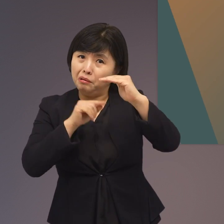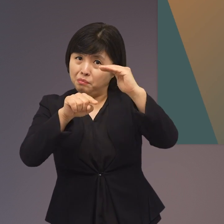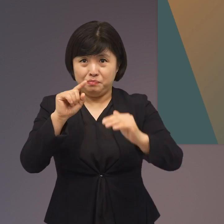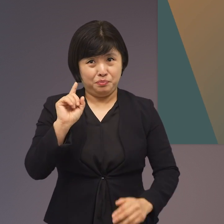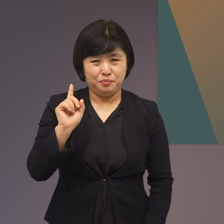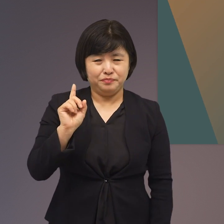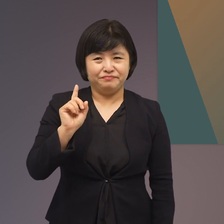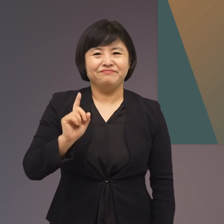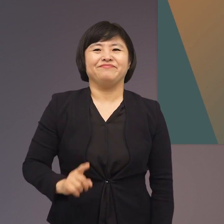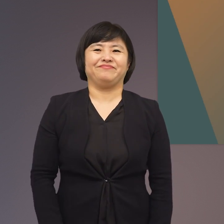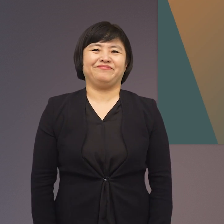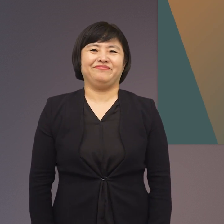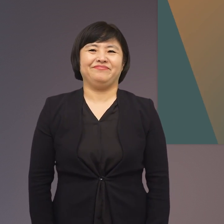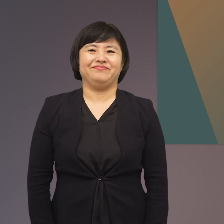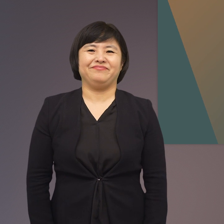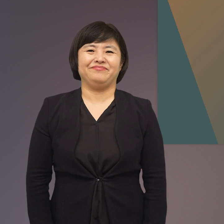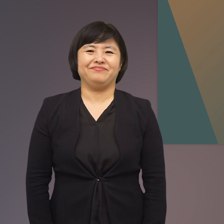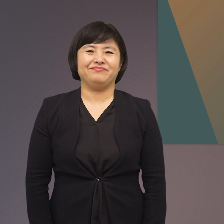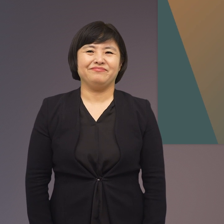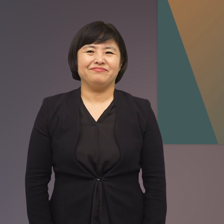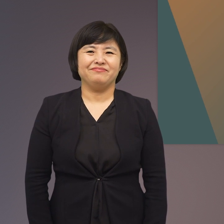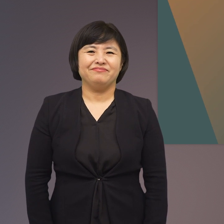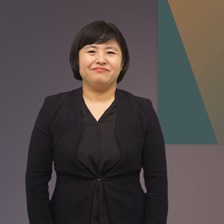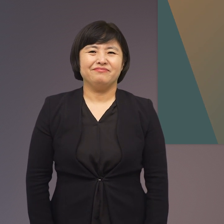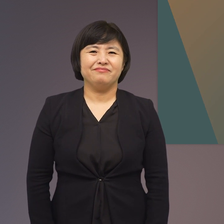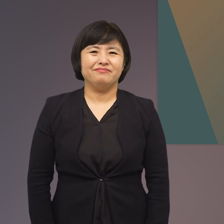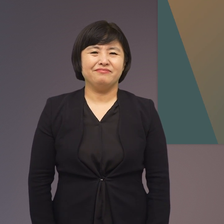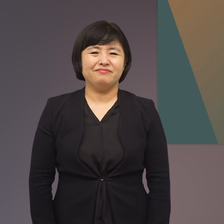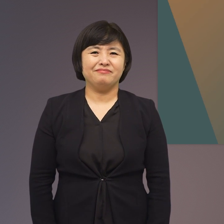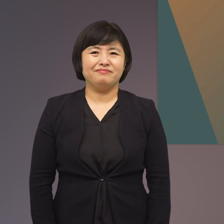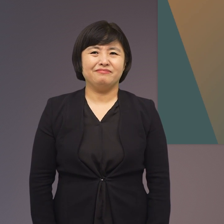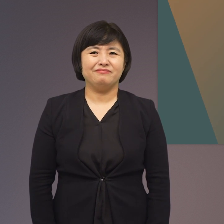남편을 그리워하며 신들에게 기도합니다.